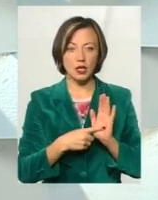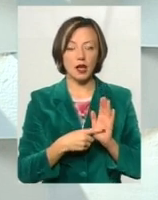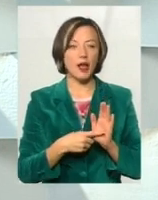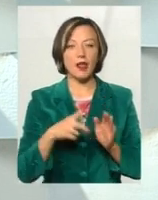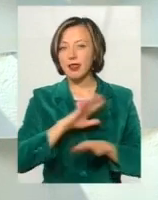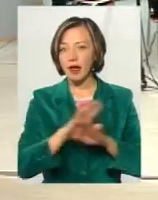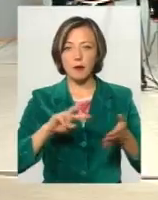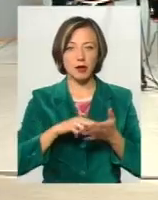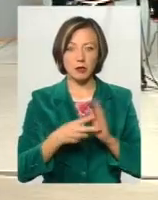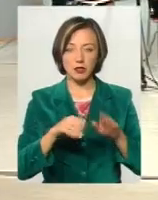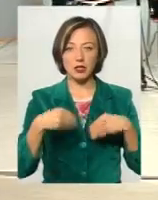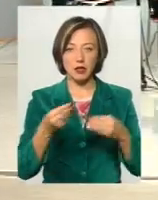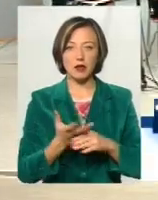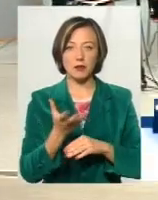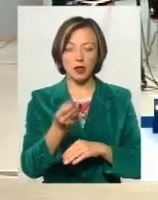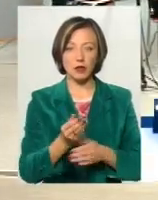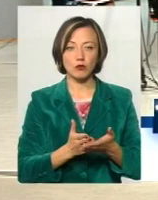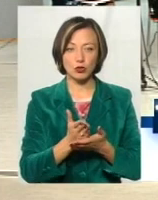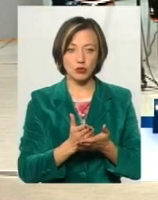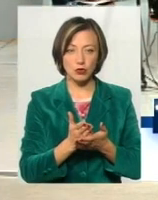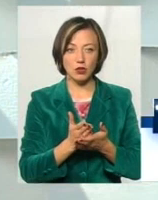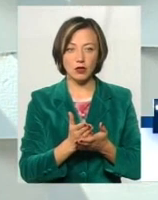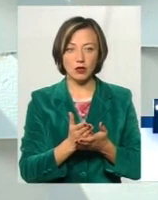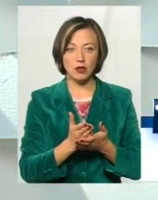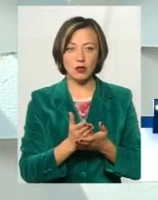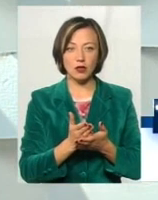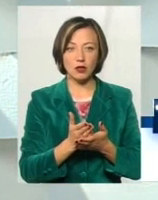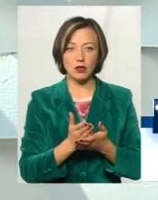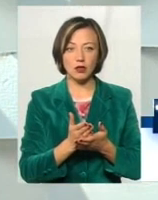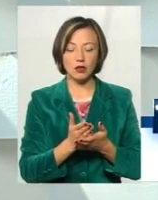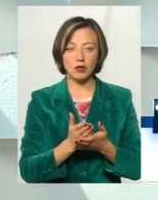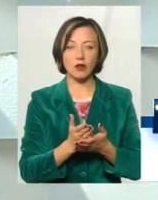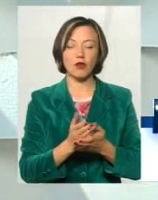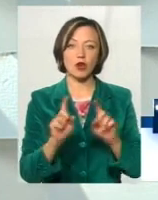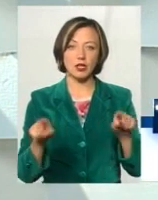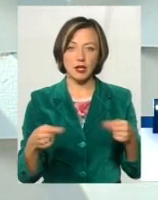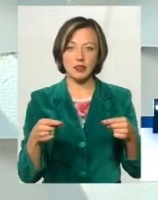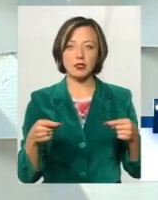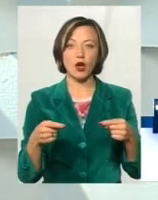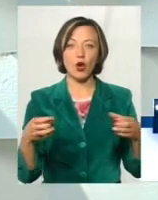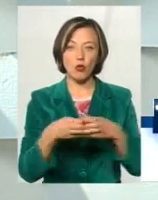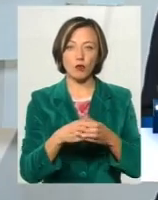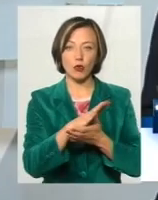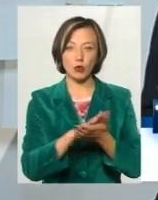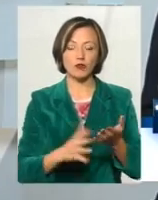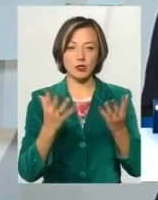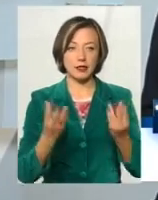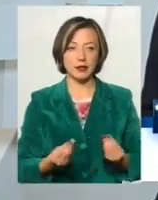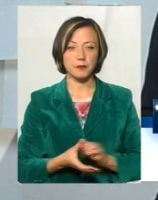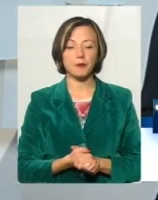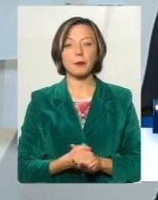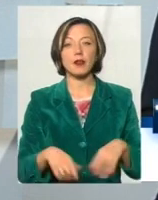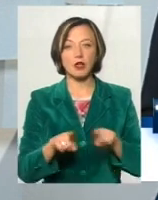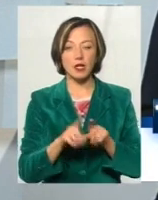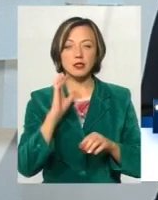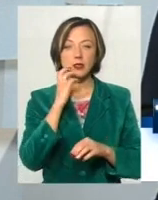не передбачено надання платної послуги у виді функціонування чи організації ГПД. Ось такі